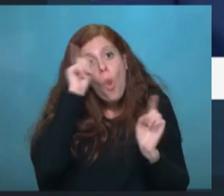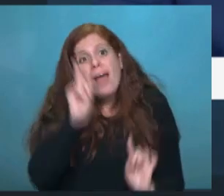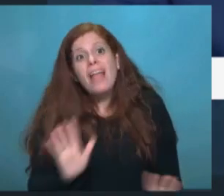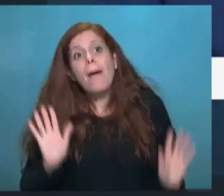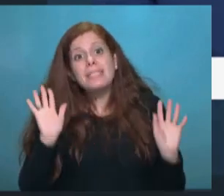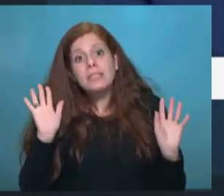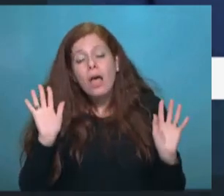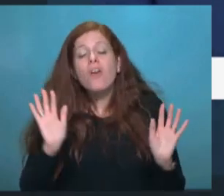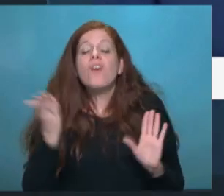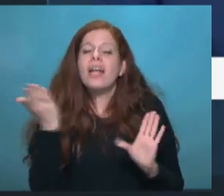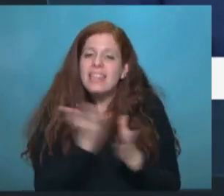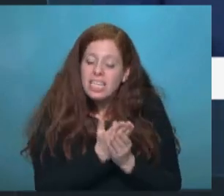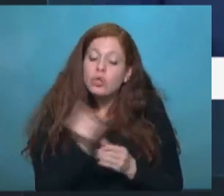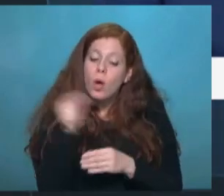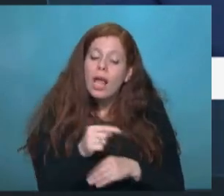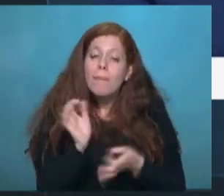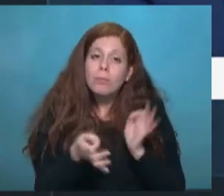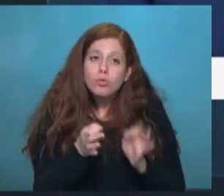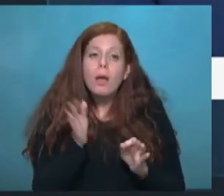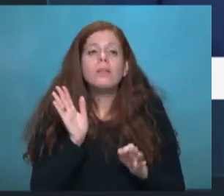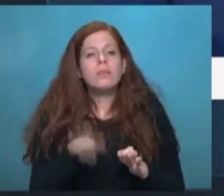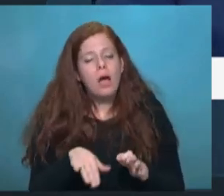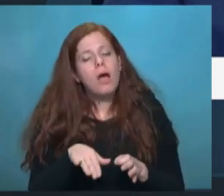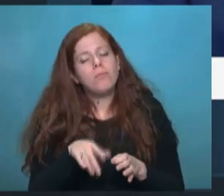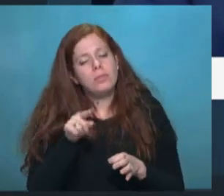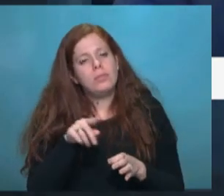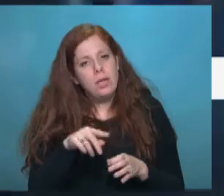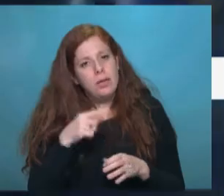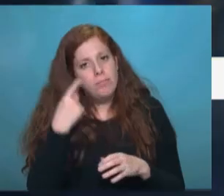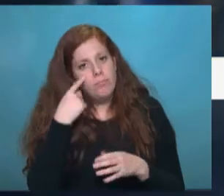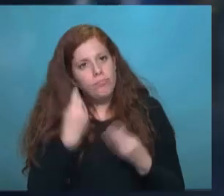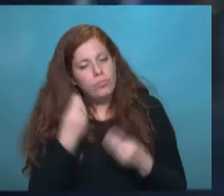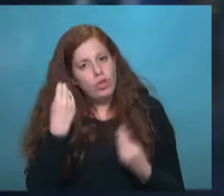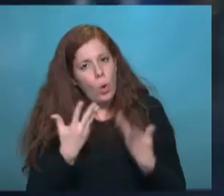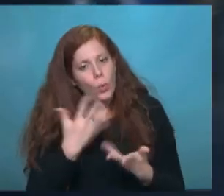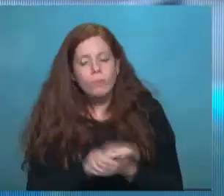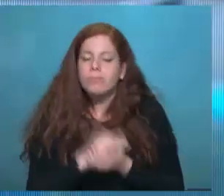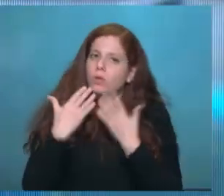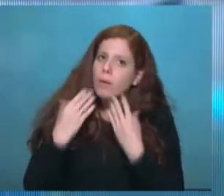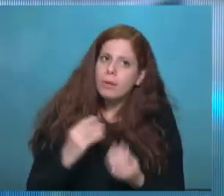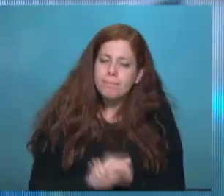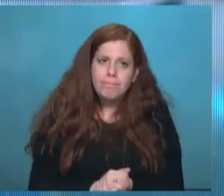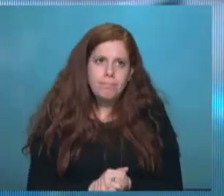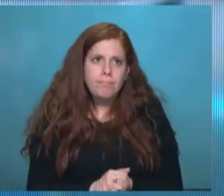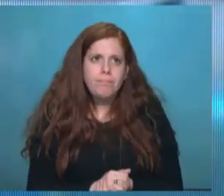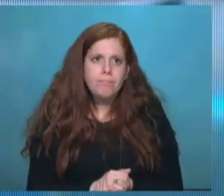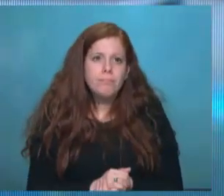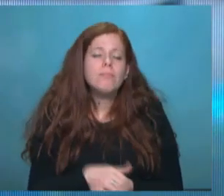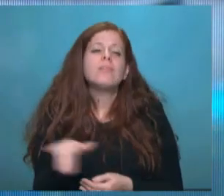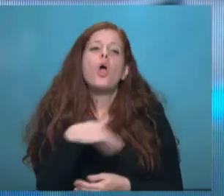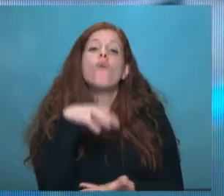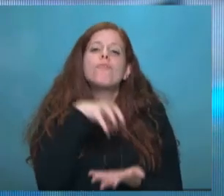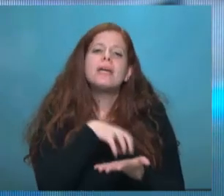כשהוא יגיע לבית המשפט, גם העבר התעבורתי צפוי להיות שיקול. תודה רבה, רועי. רחוב מרכזי